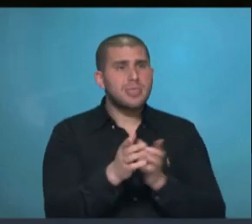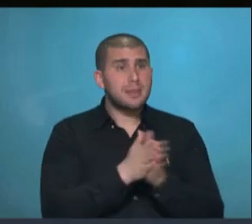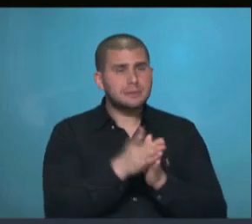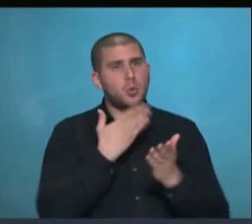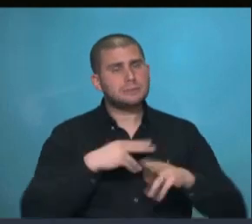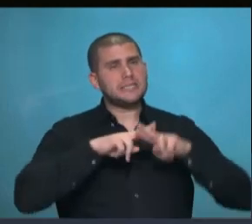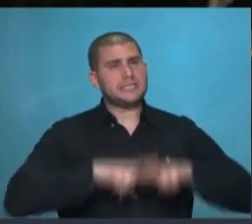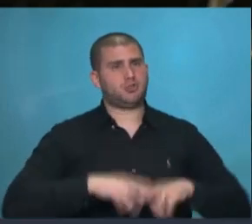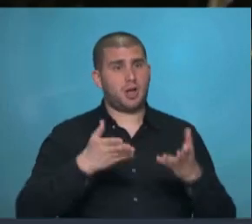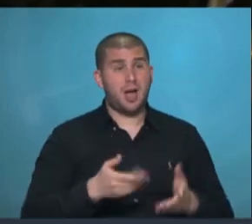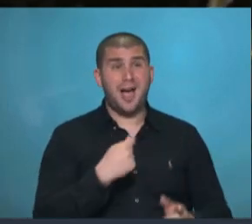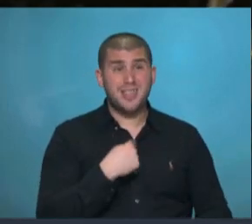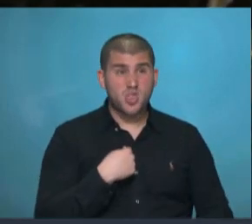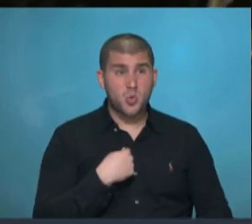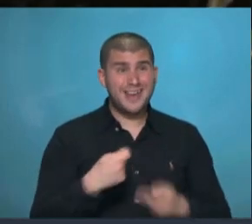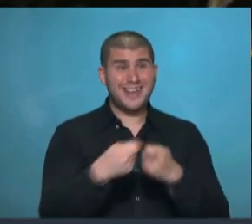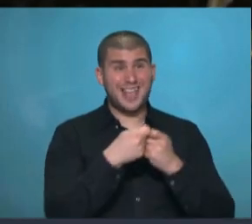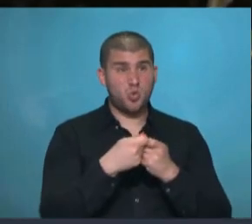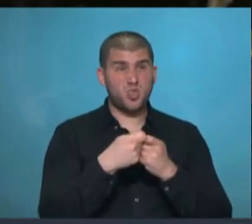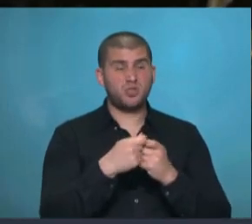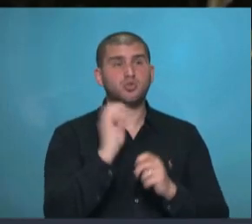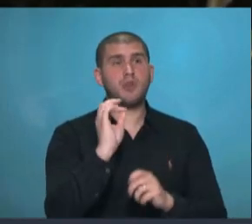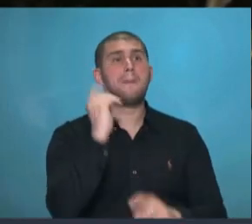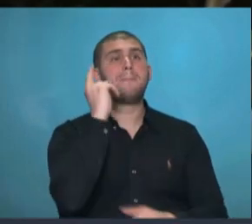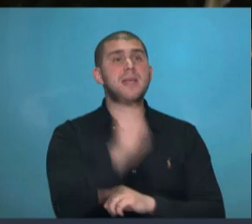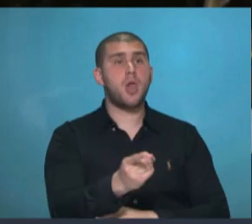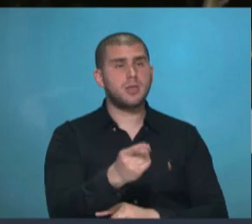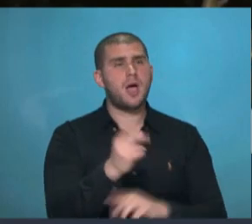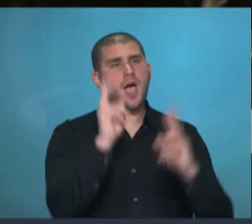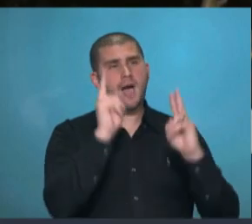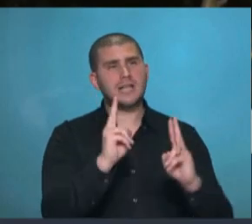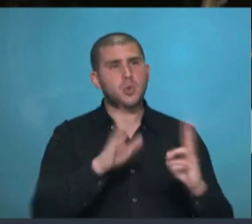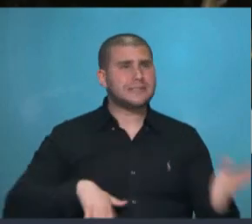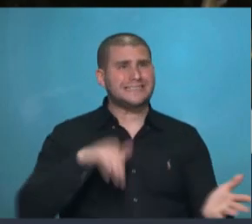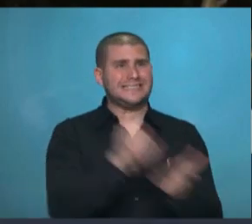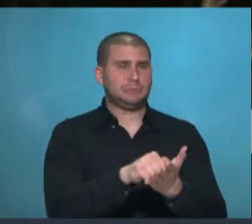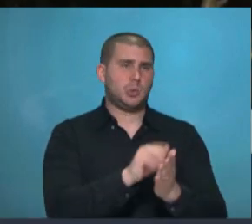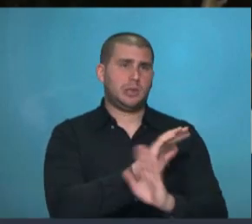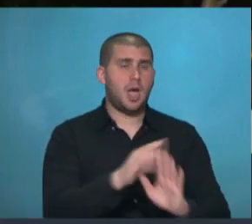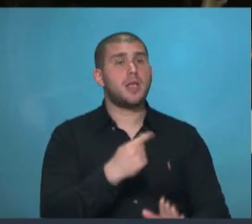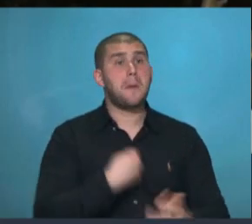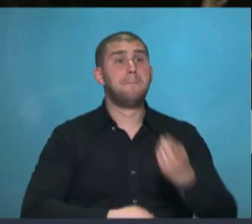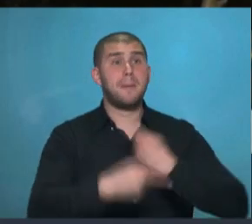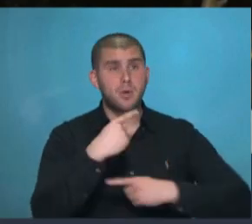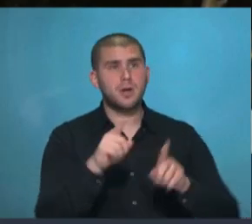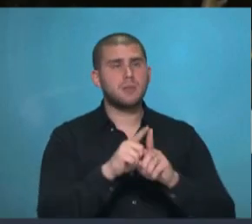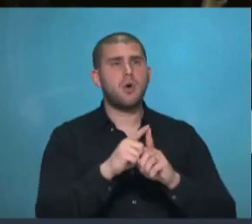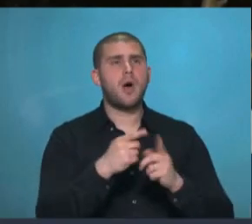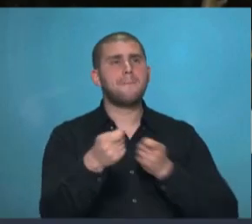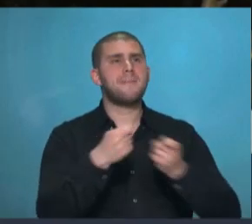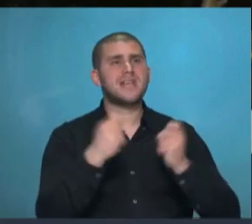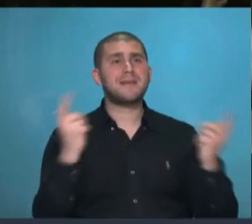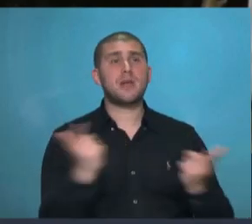ירצו להישאר. תראה, אנחנו כהתאחדות בתי המלון הפסקנו את הסבסוד לגמרי, אנחנו במקום זה מפיקים אירועים באילת. ומשרד